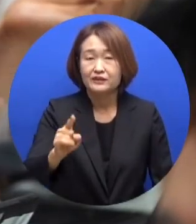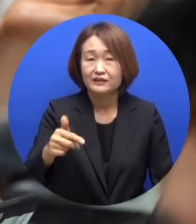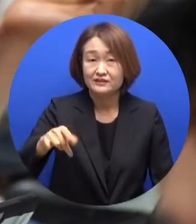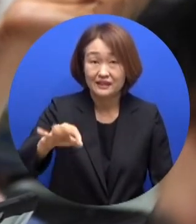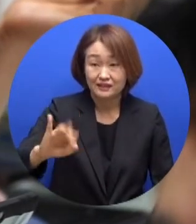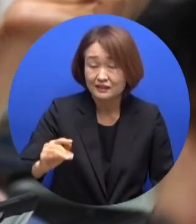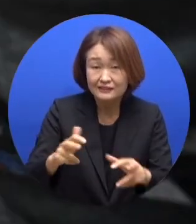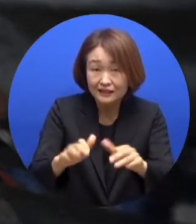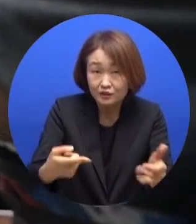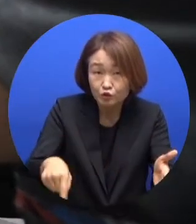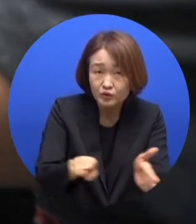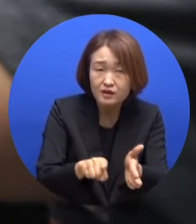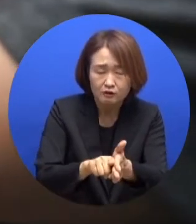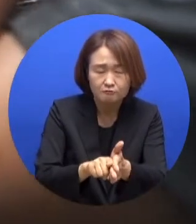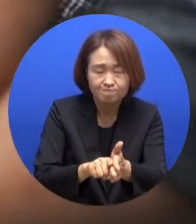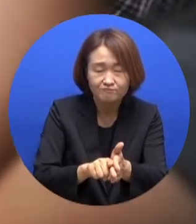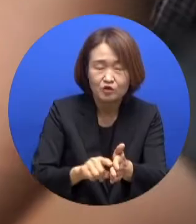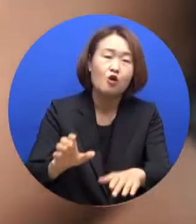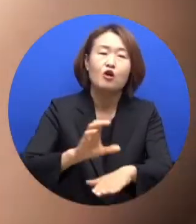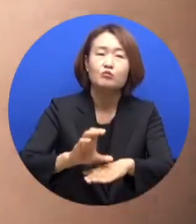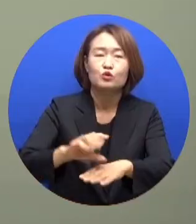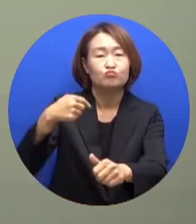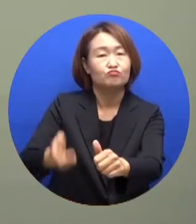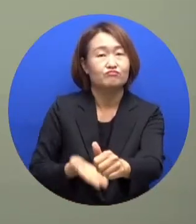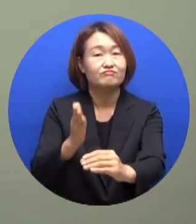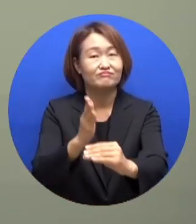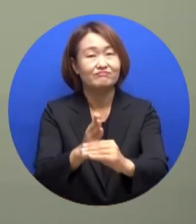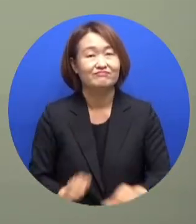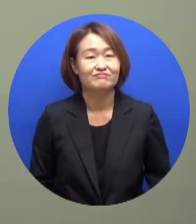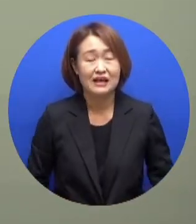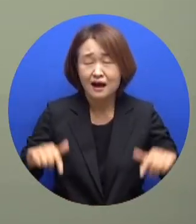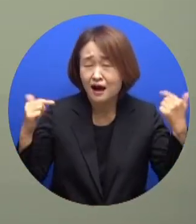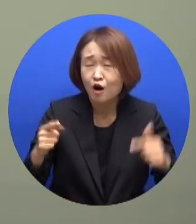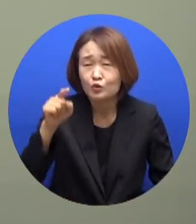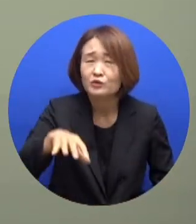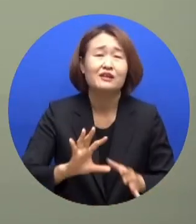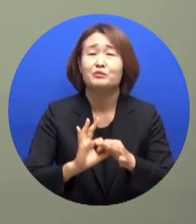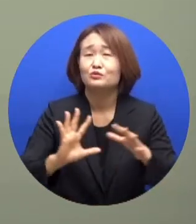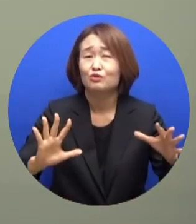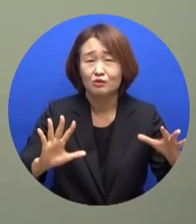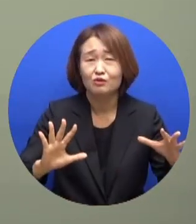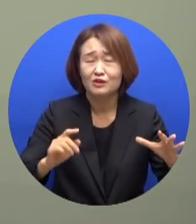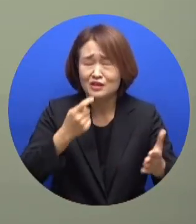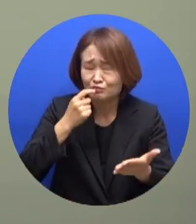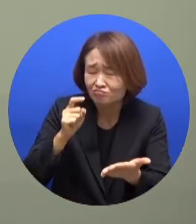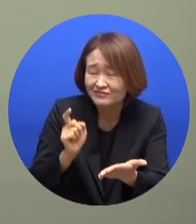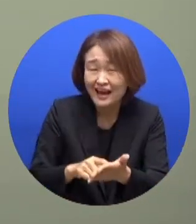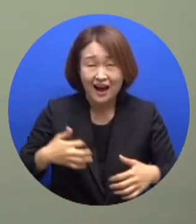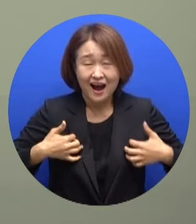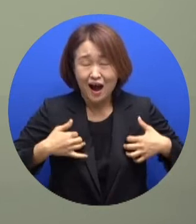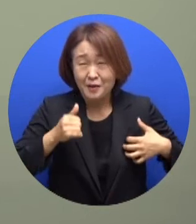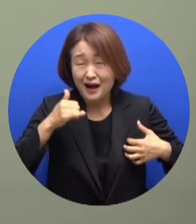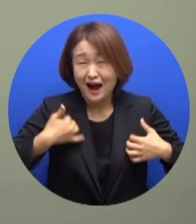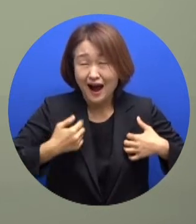FNJ가 장애인들을 위한 디지털 교육을 하고 있습니다. 저희는 언제 어디서나 누구든지 쉽고